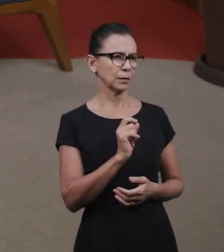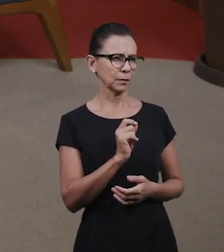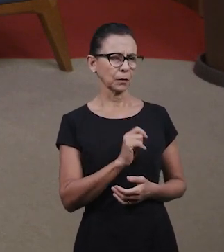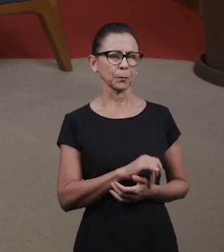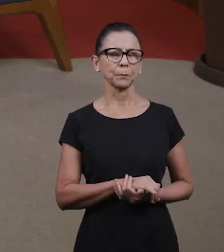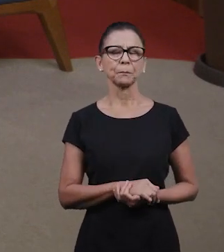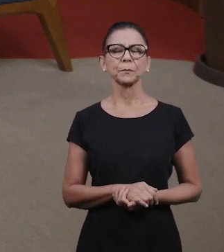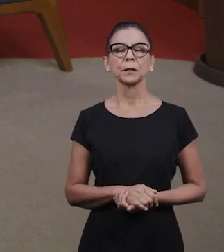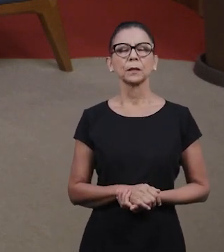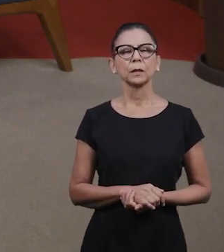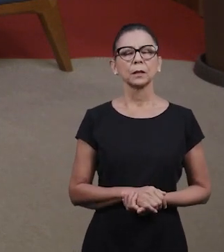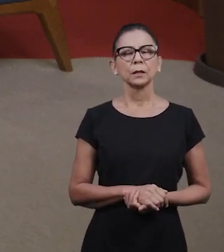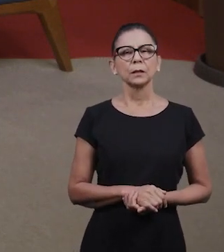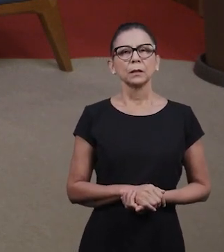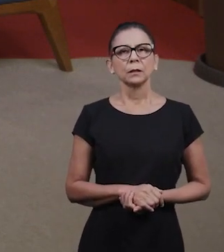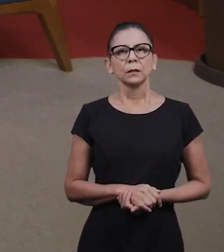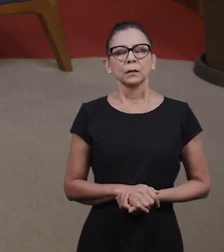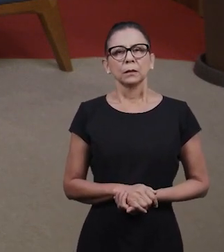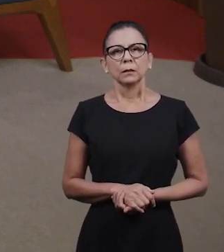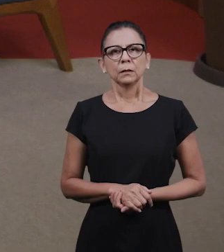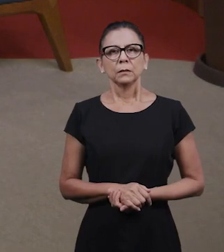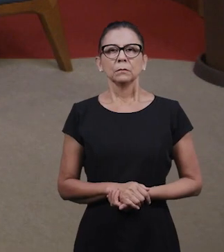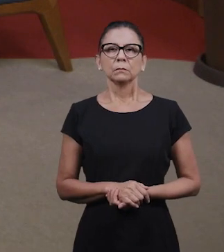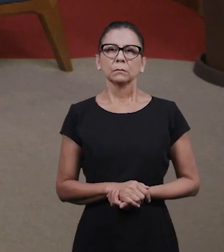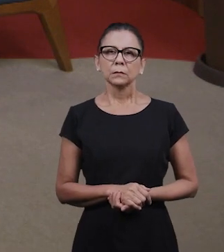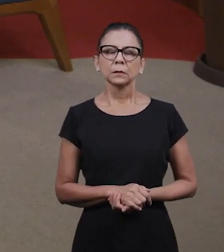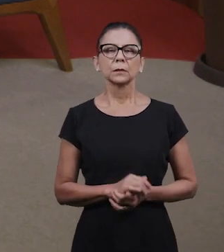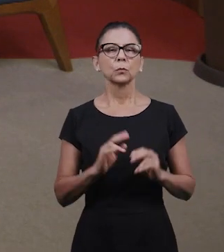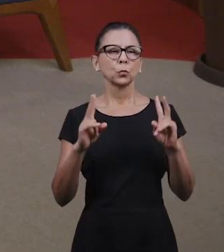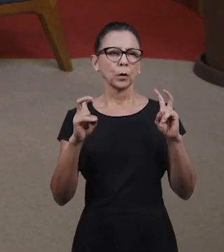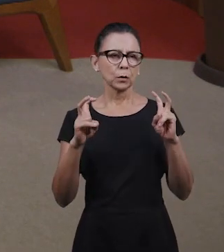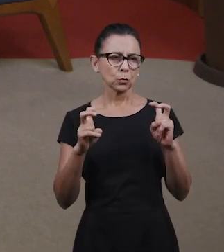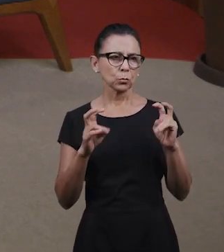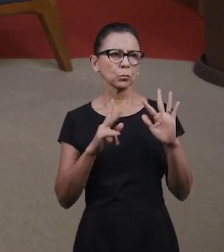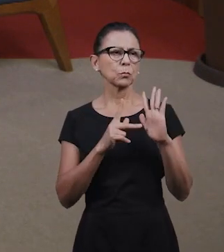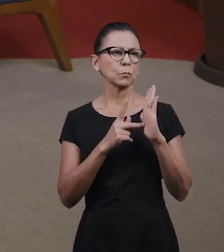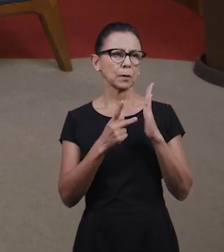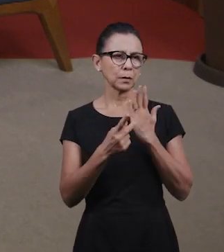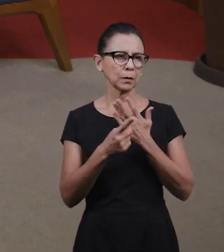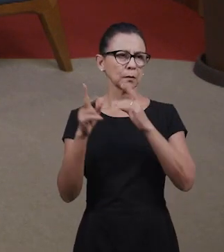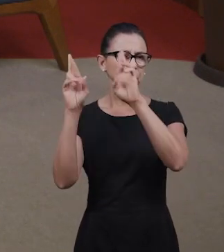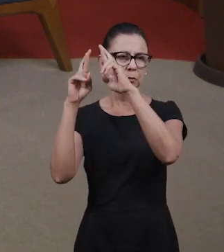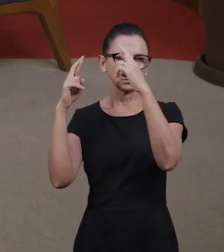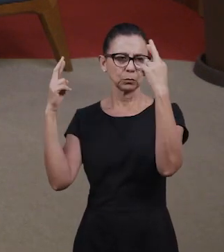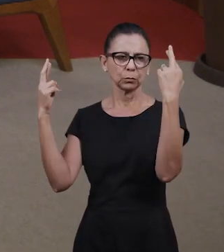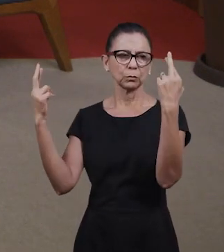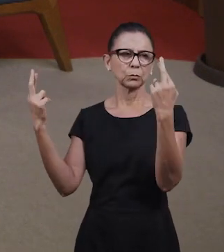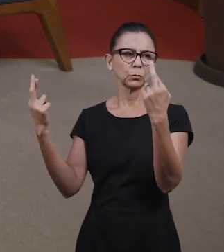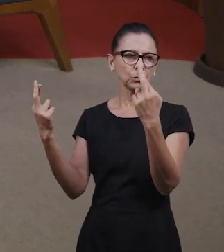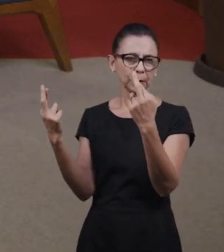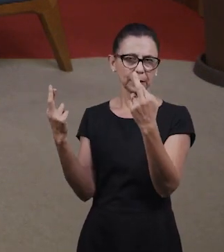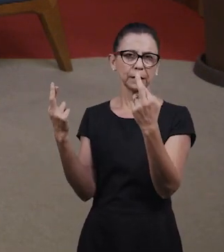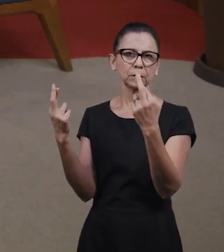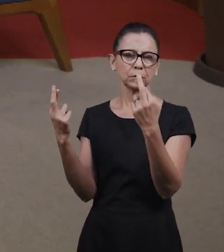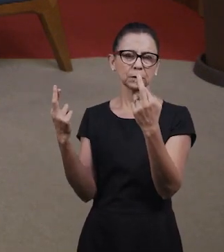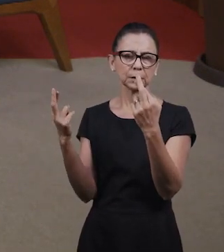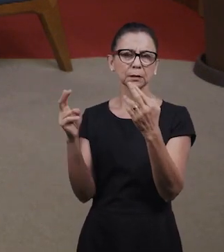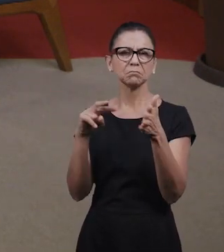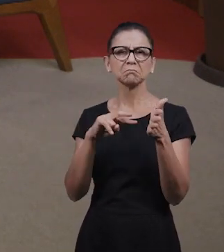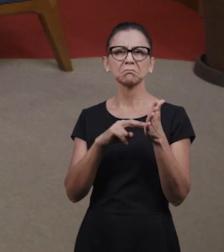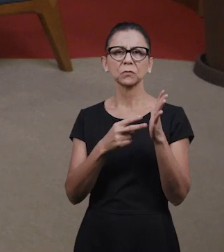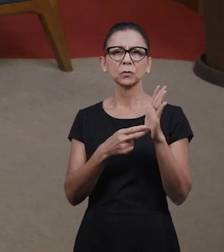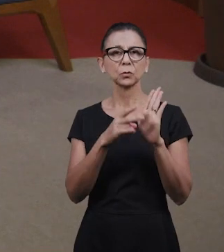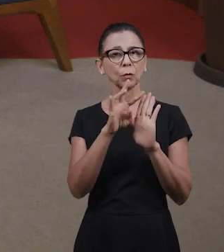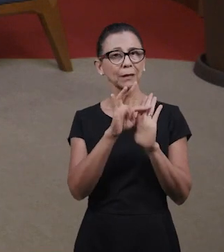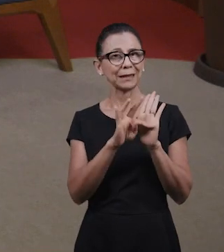pasteur exactement sur cela. Nous avons parlé sur les paraboles du royaume. J'ai dit dans l'ouverture, ce